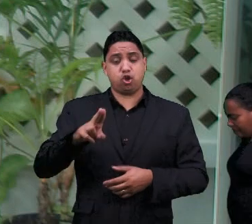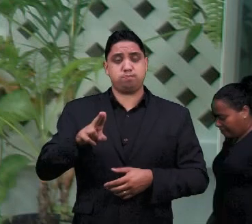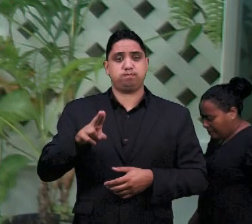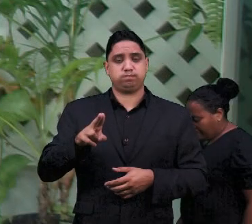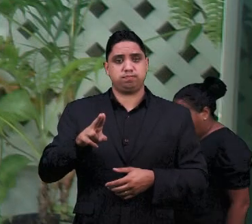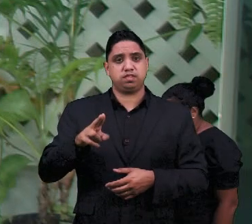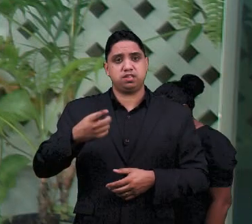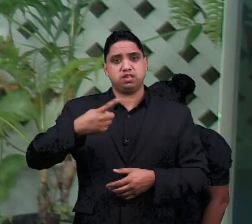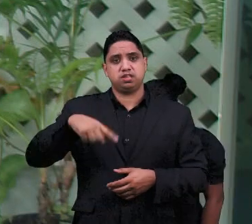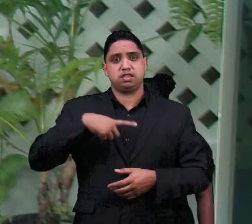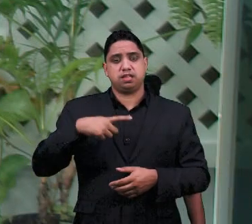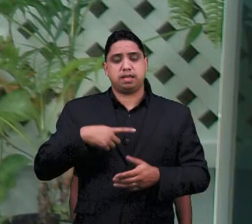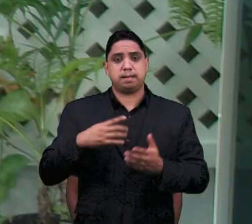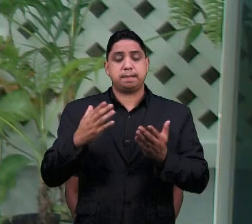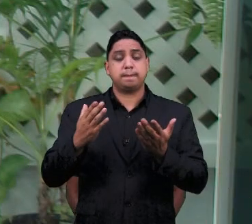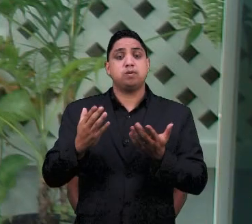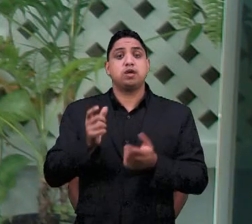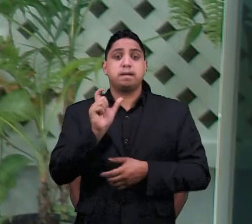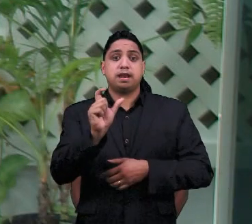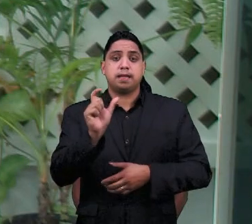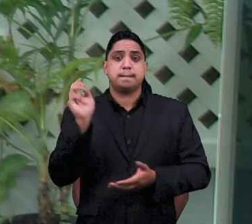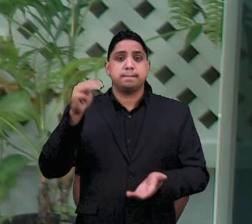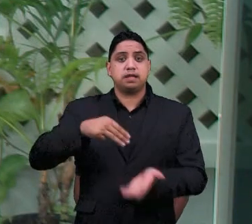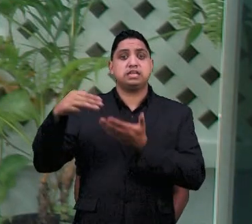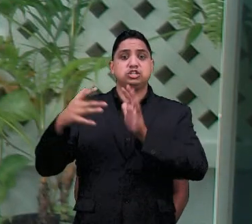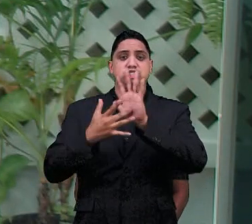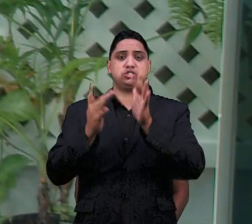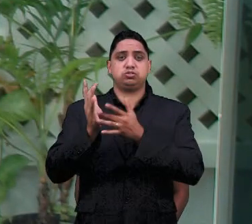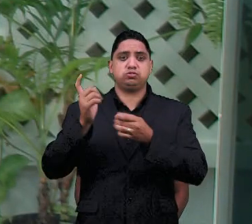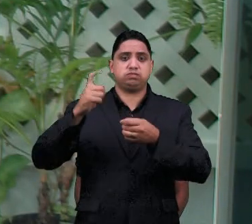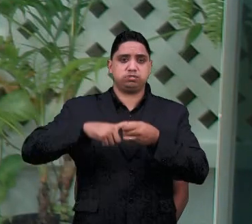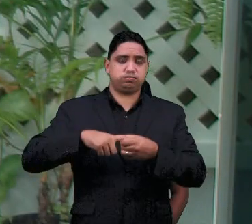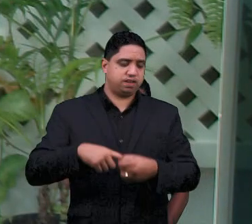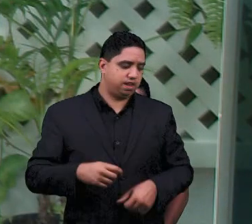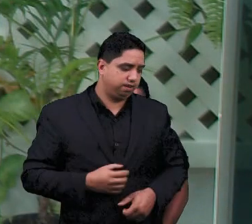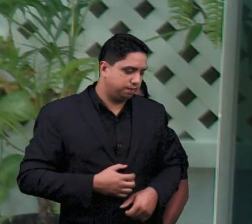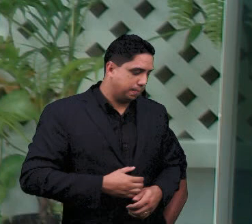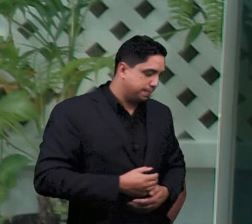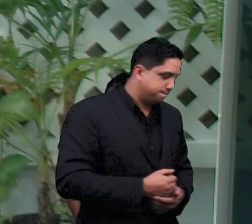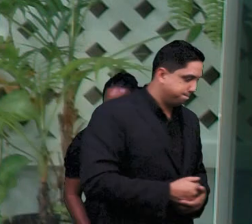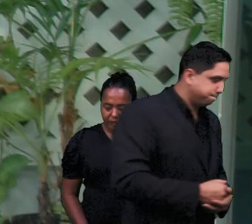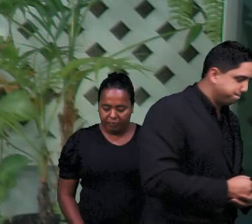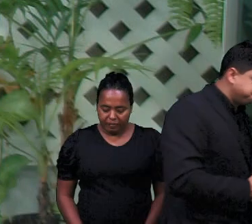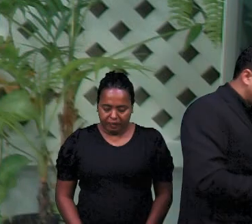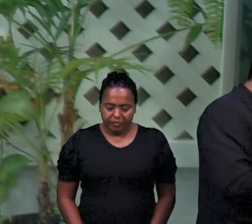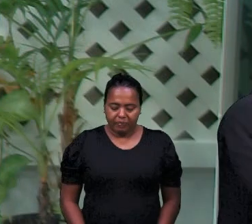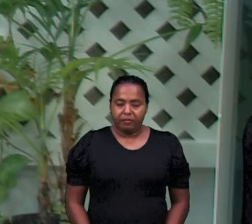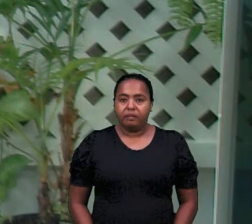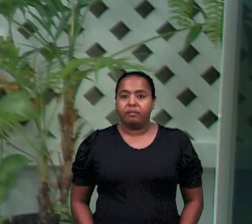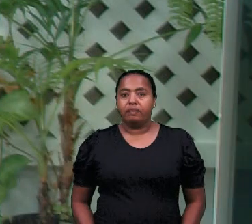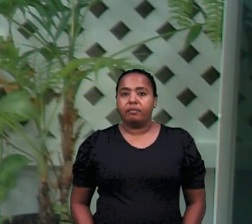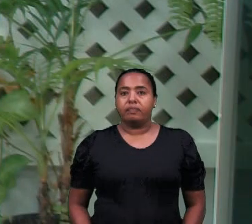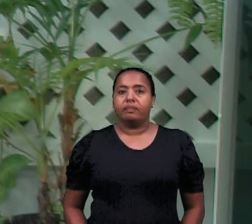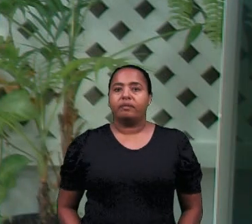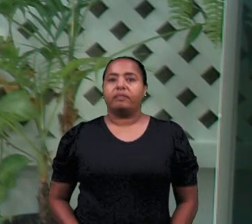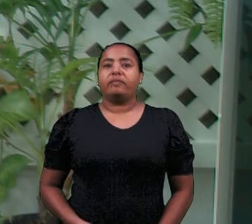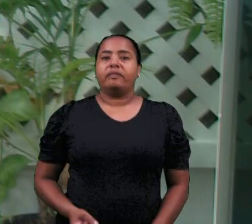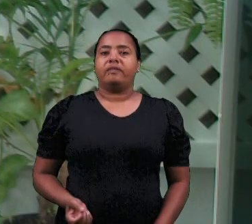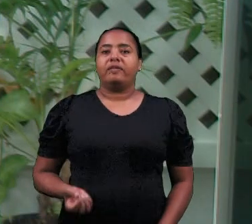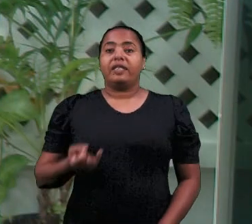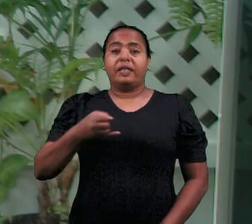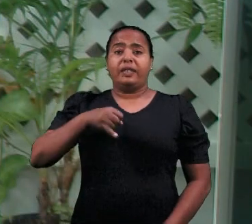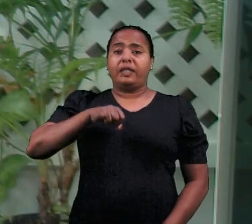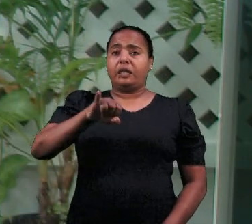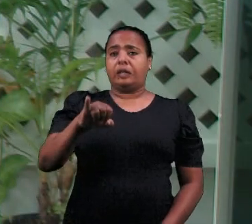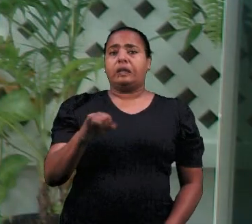avons un avertissement, nous avons un nom, nous avons un sigle, nous avons le mot Maranatha, c'est-à-dire le Seigneur